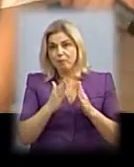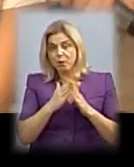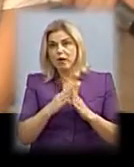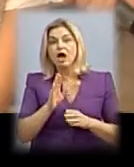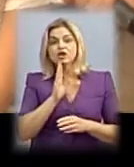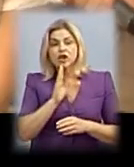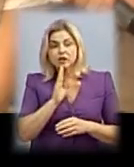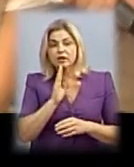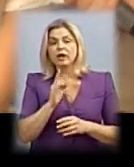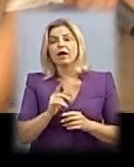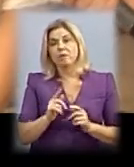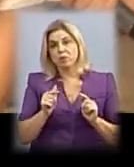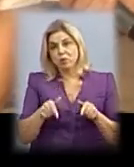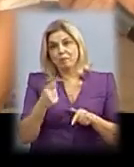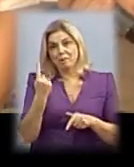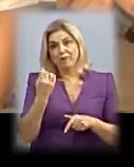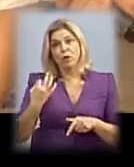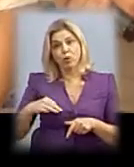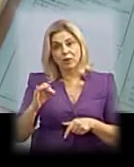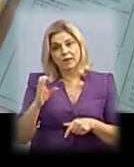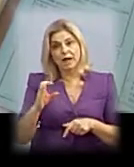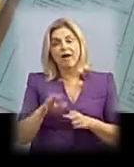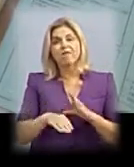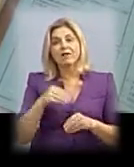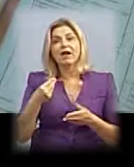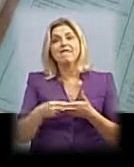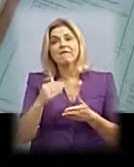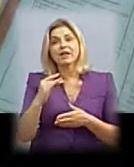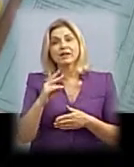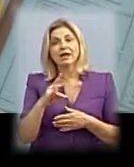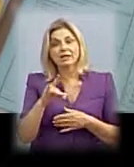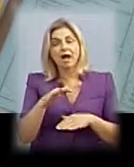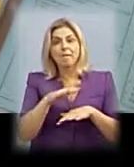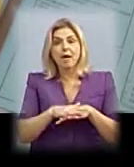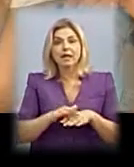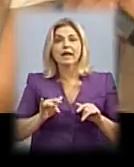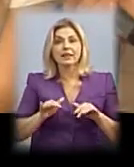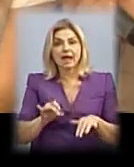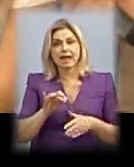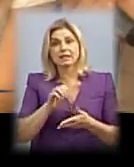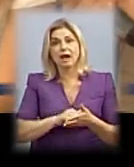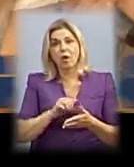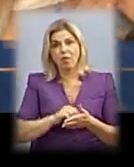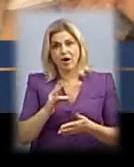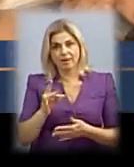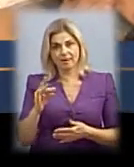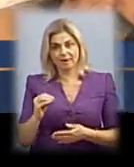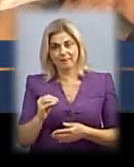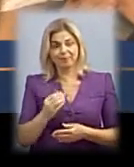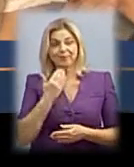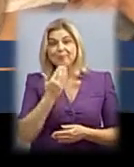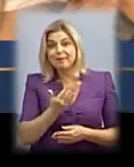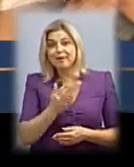Ольга Годинова вступила на перший курс. Обрала спеціальність – фінанси, банківська справа та страхування. Так захотілося.